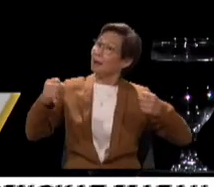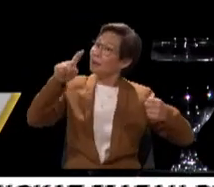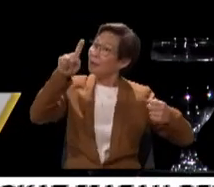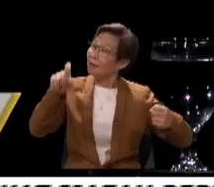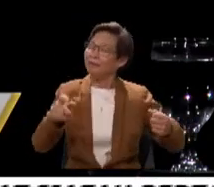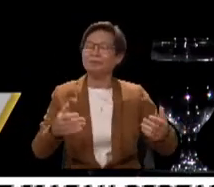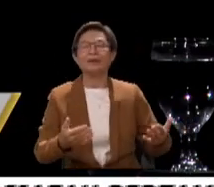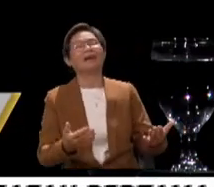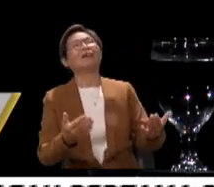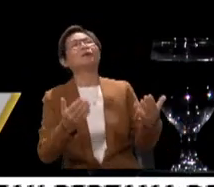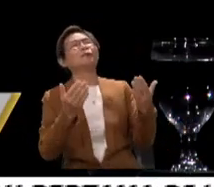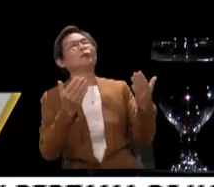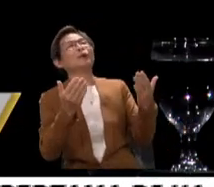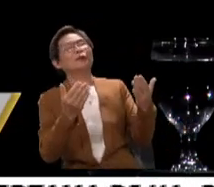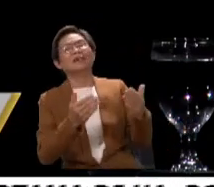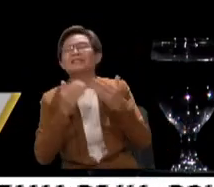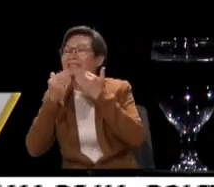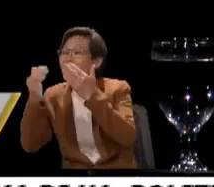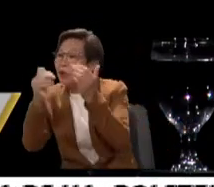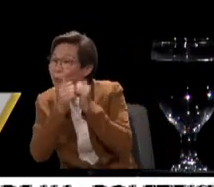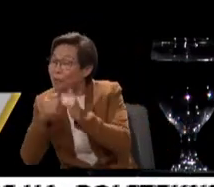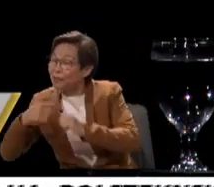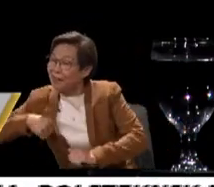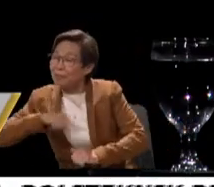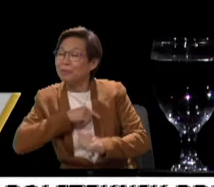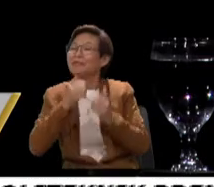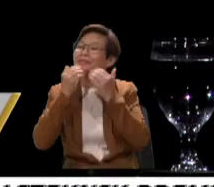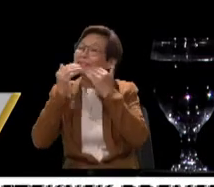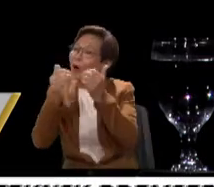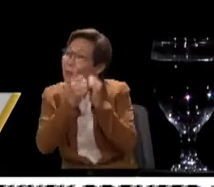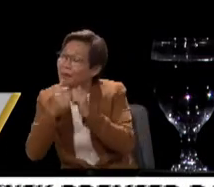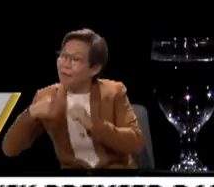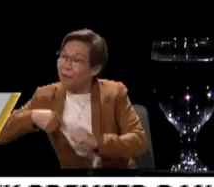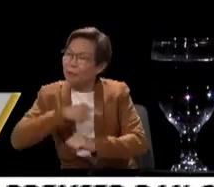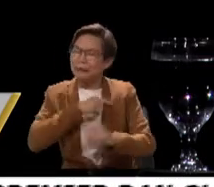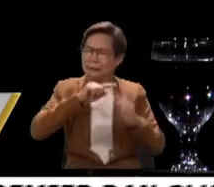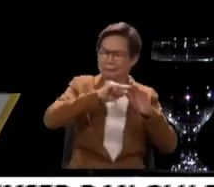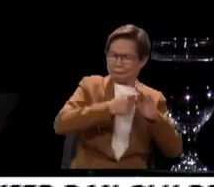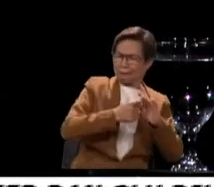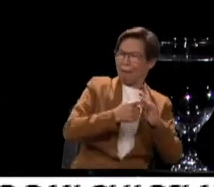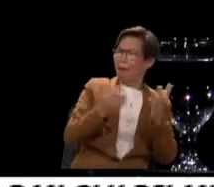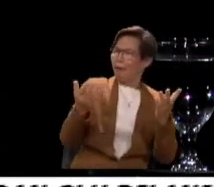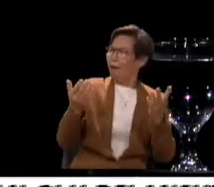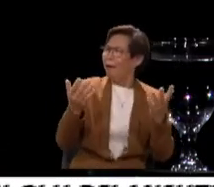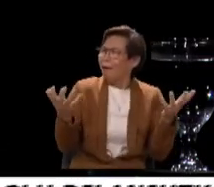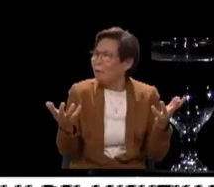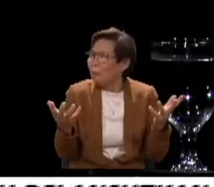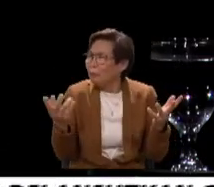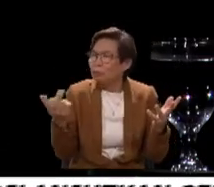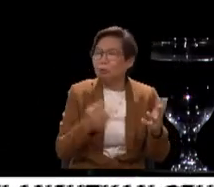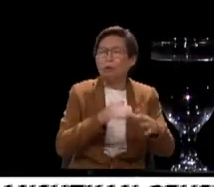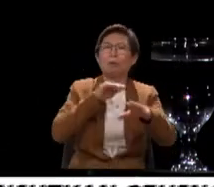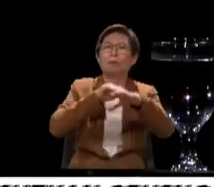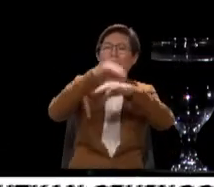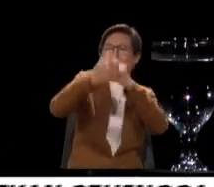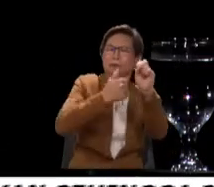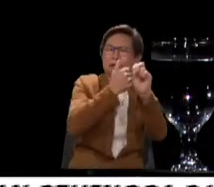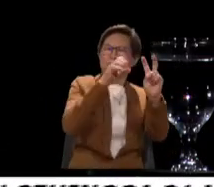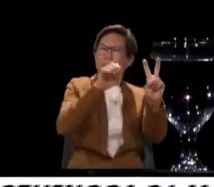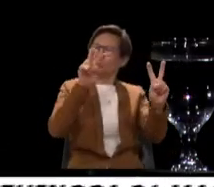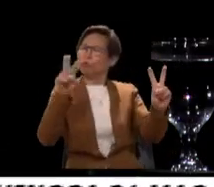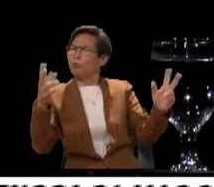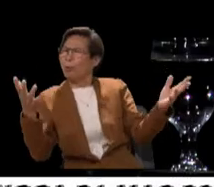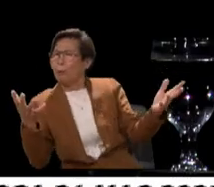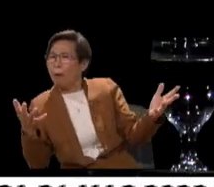Datuk kerana bersama-sama kami Dan mungkin perlu kita mulakan dengan apa yang membawa kita ke 2022 ini